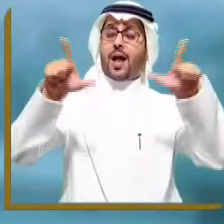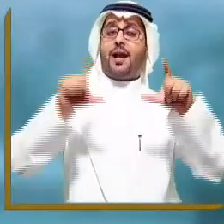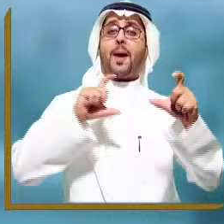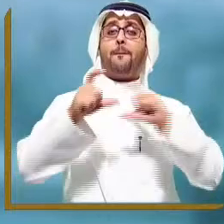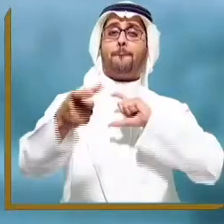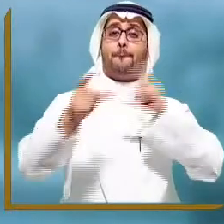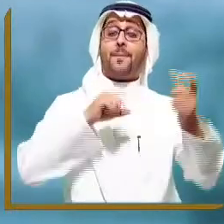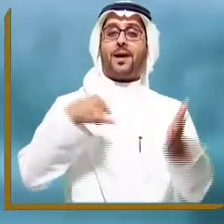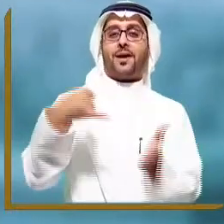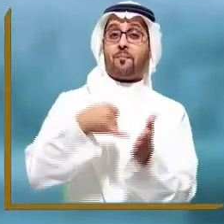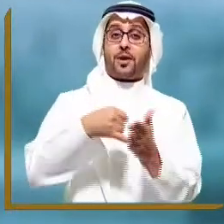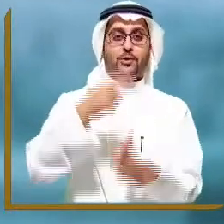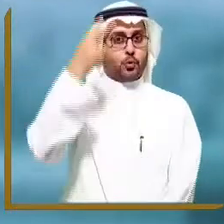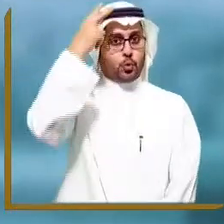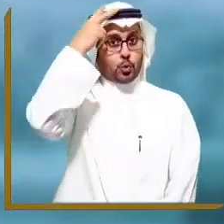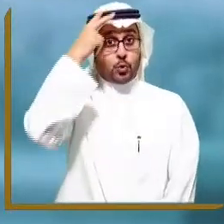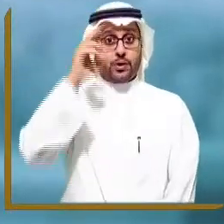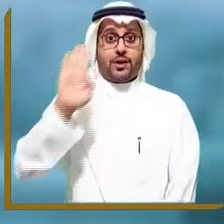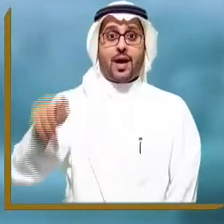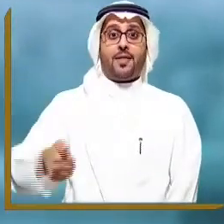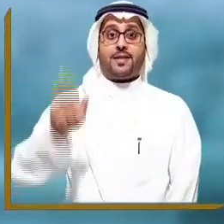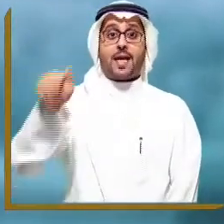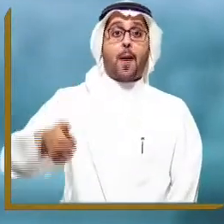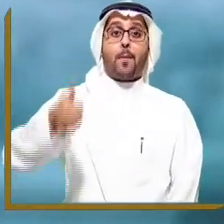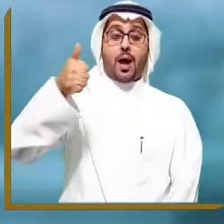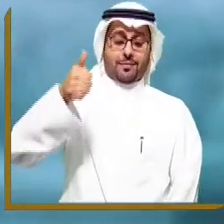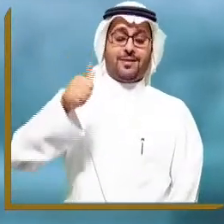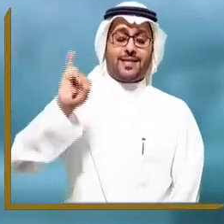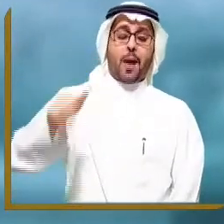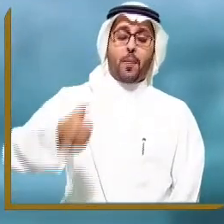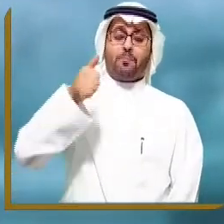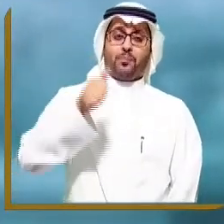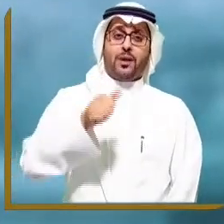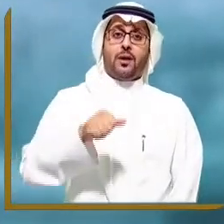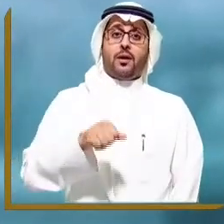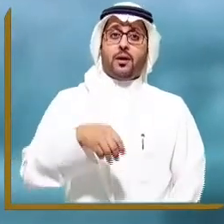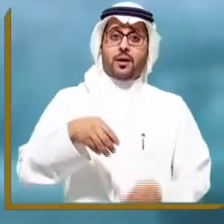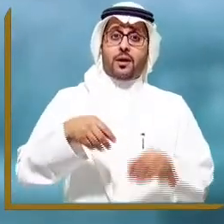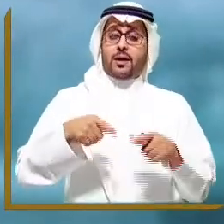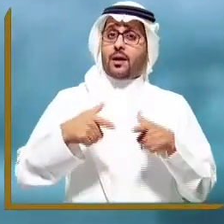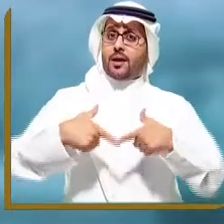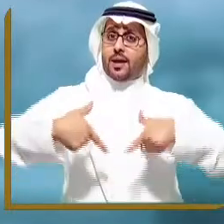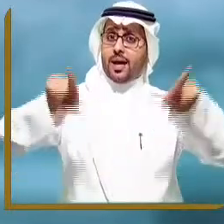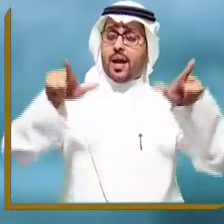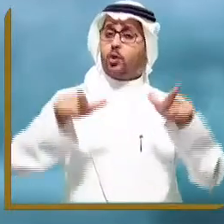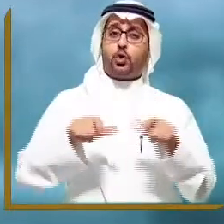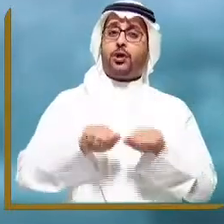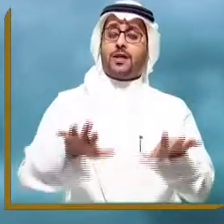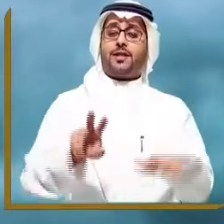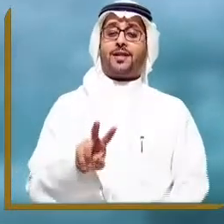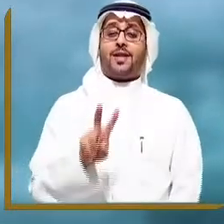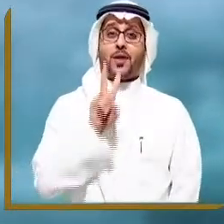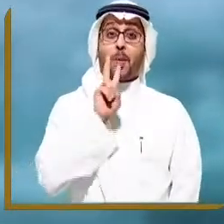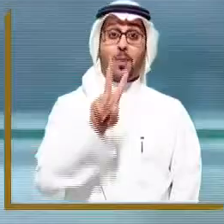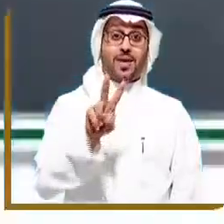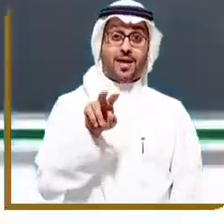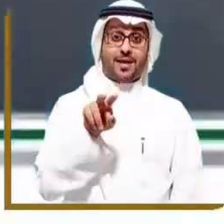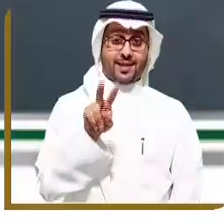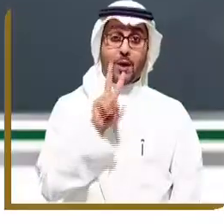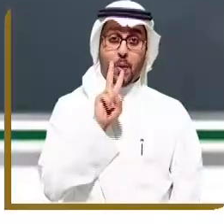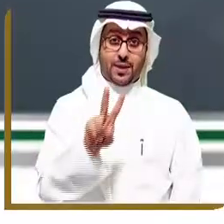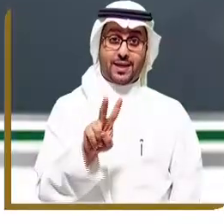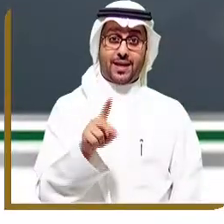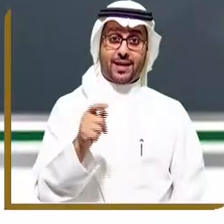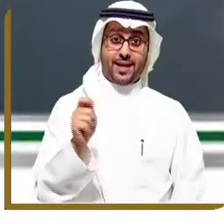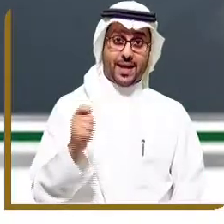أعلن البنك المركزي السعودي طرح فئة 200 ريال من العملة الورقية السعودية بمناسبة مرور 5 أعوام على إطلاق رؤية